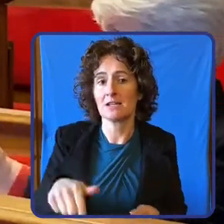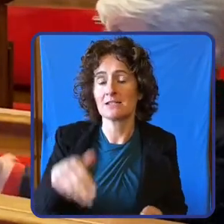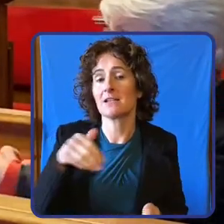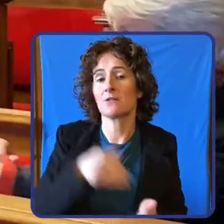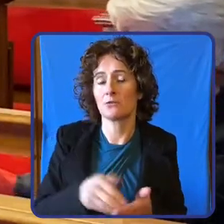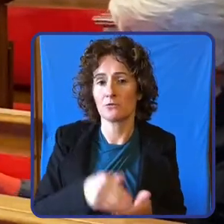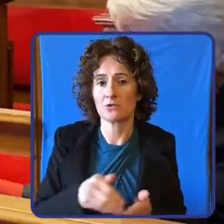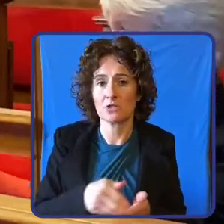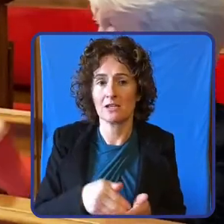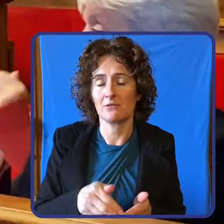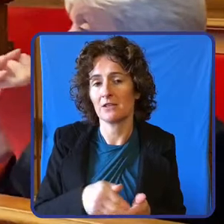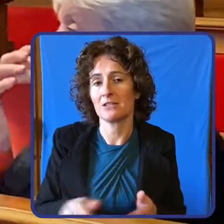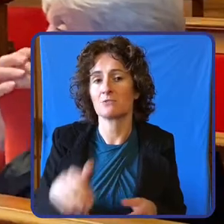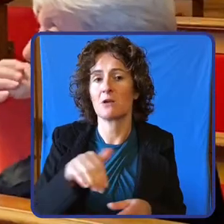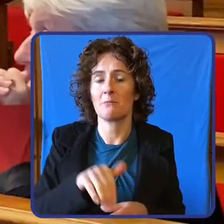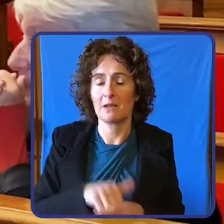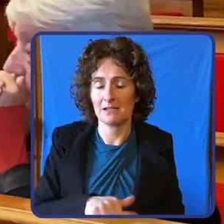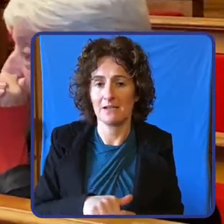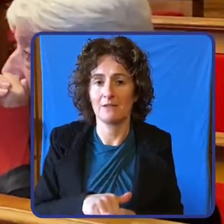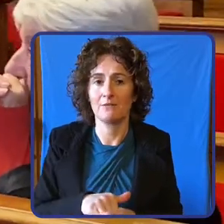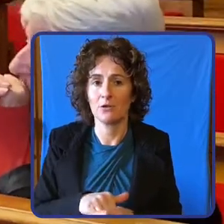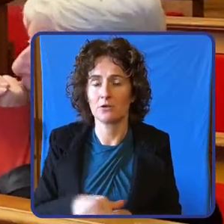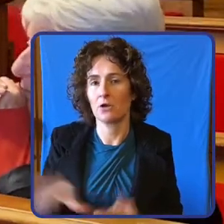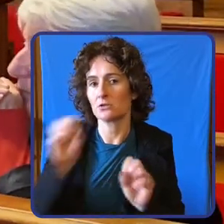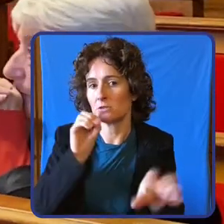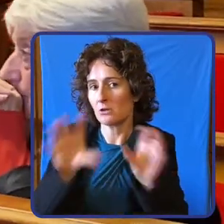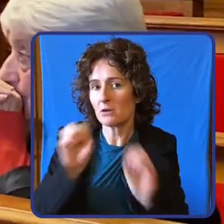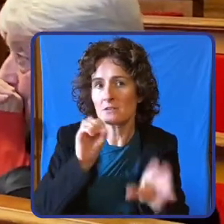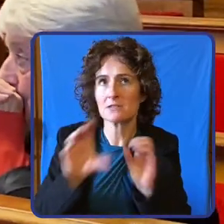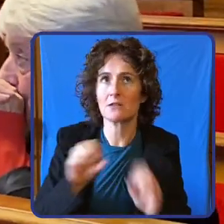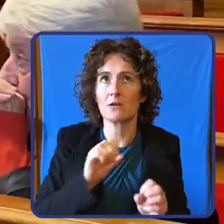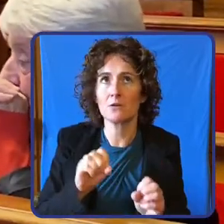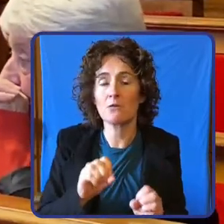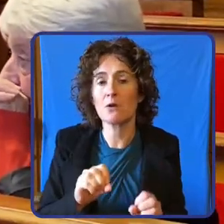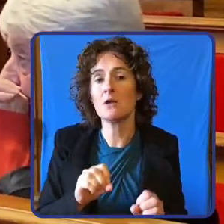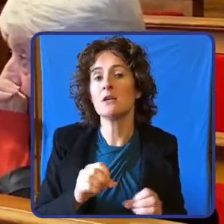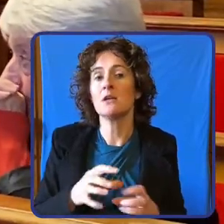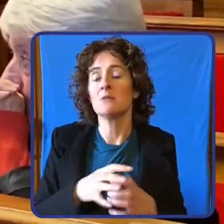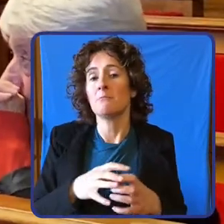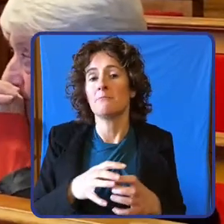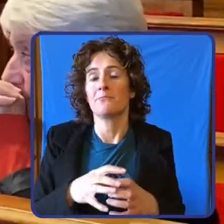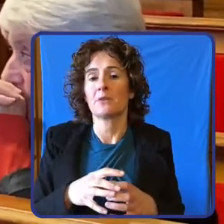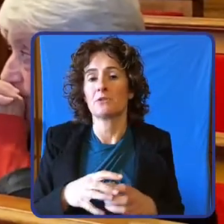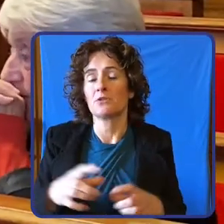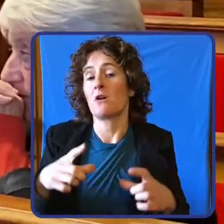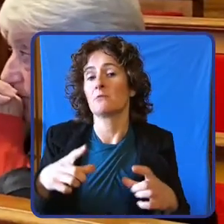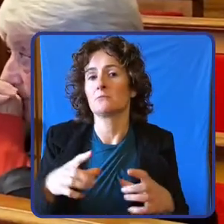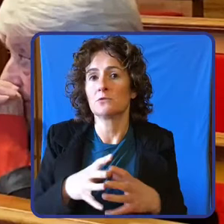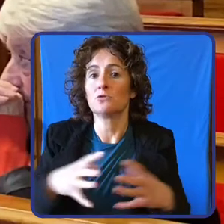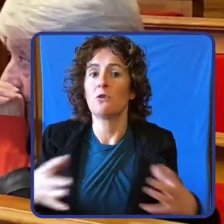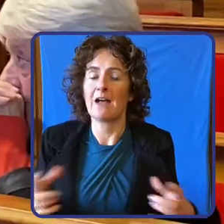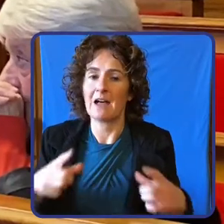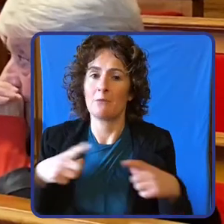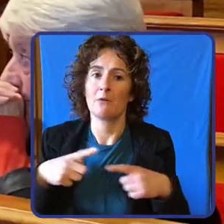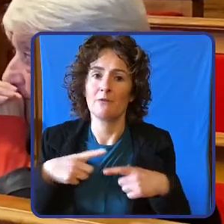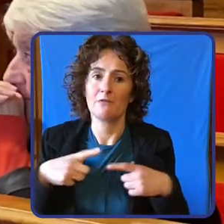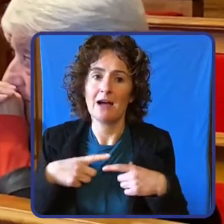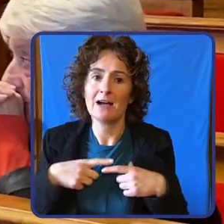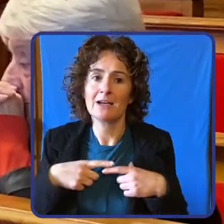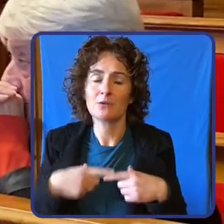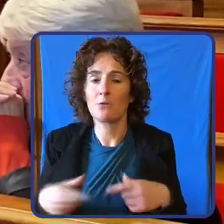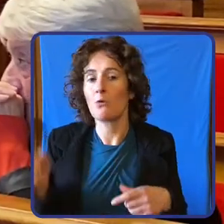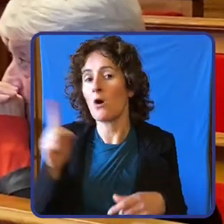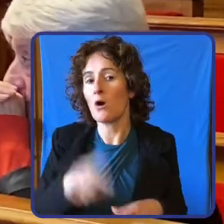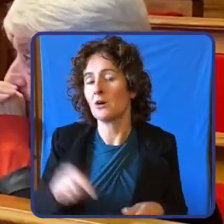költségvetésünkben. Nyilván tapasztalatunk az, hogy minél tovább várunk az ilyen beruházásokkal és fejlesztésekkel, az annál többe kerül,